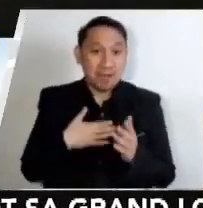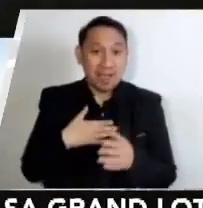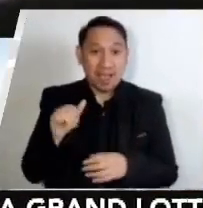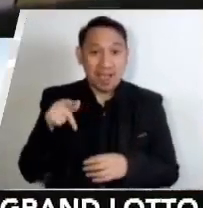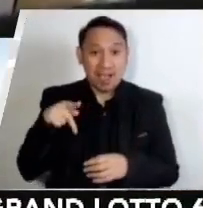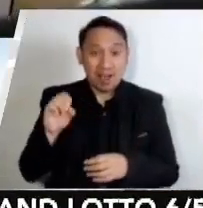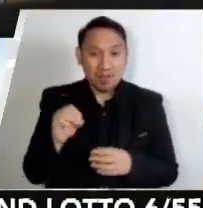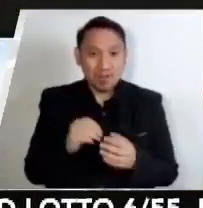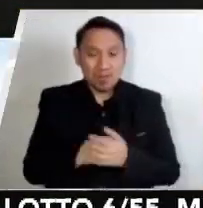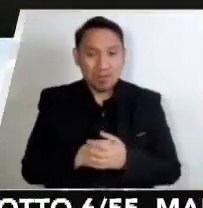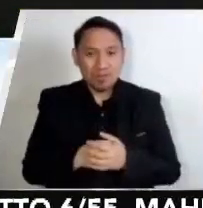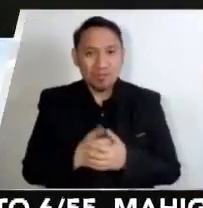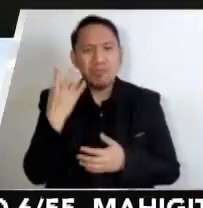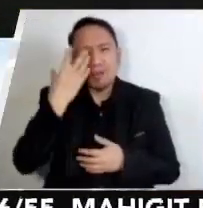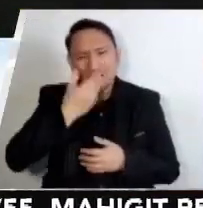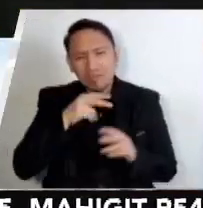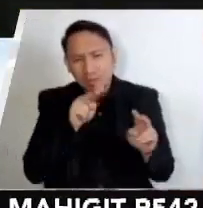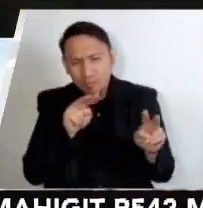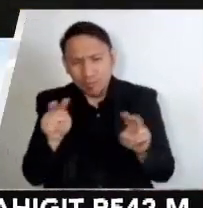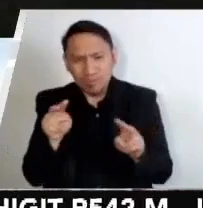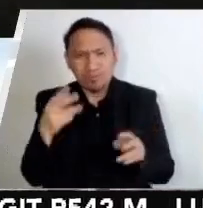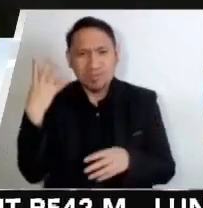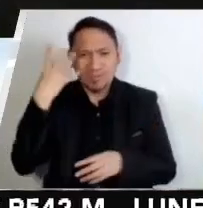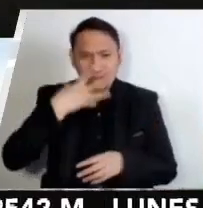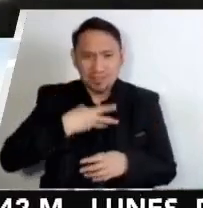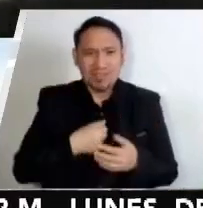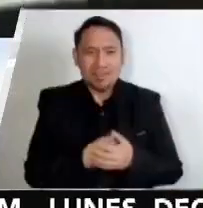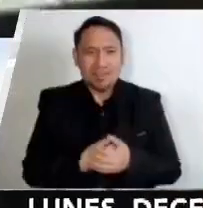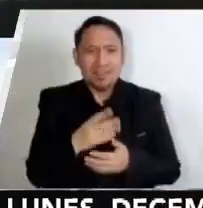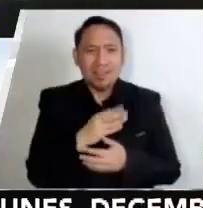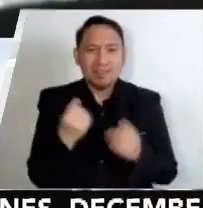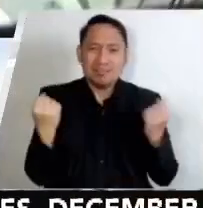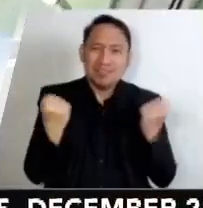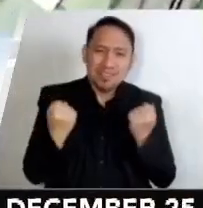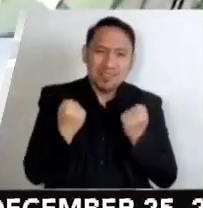kasi maganda, tapos malamig